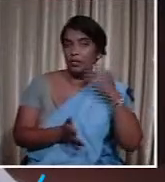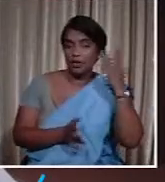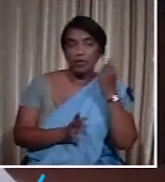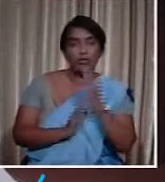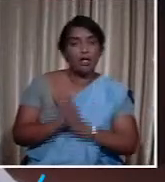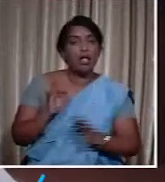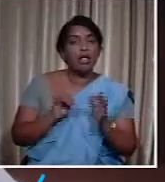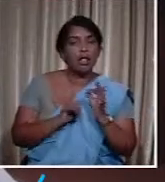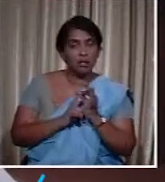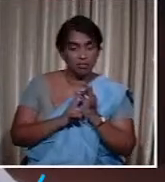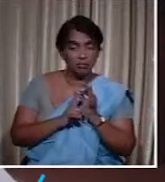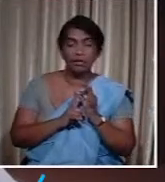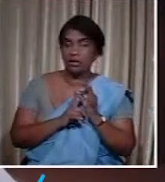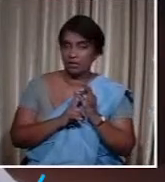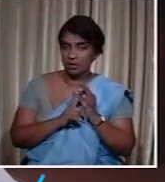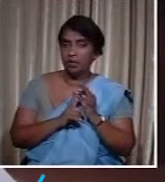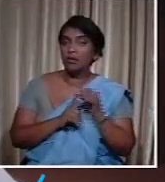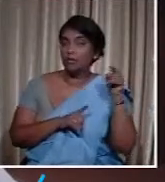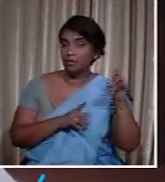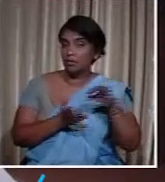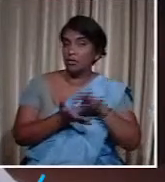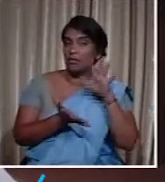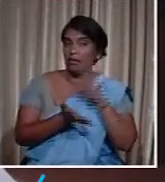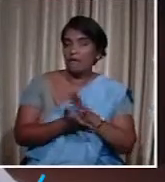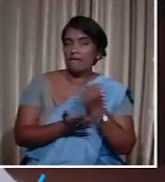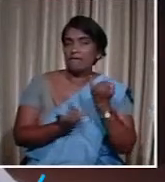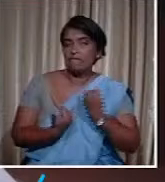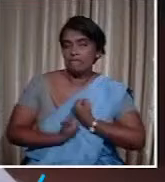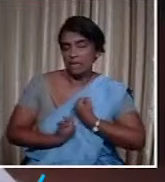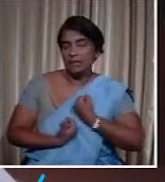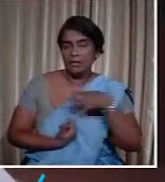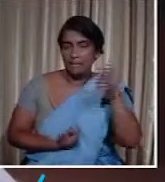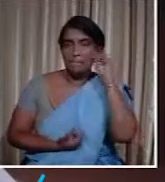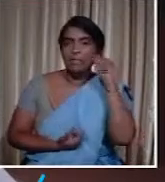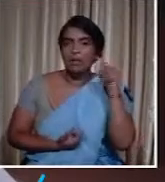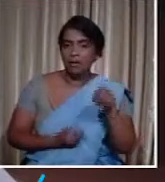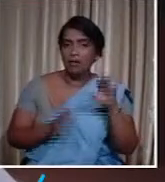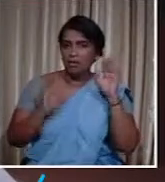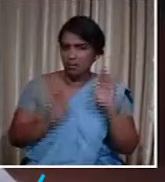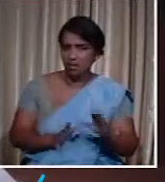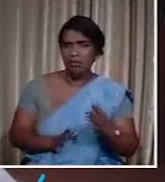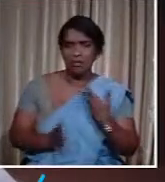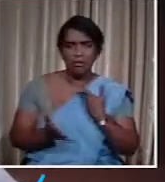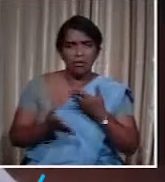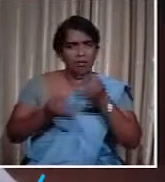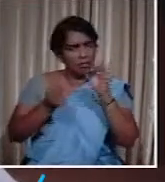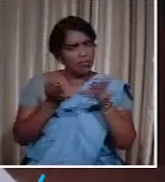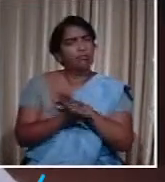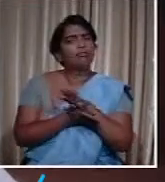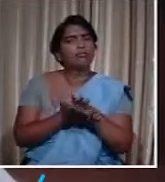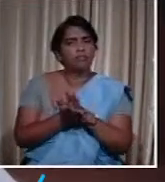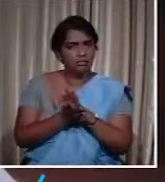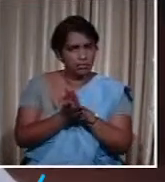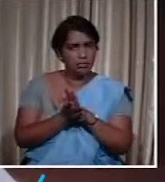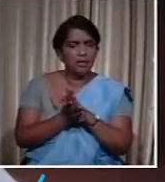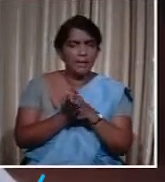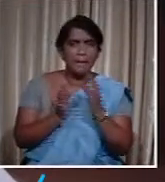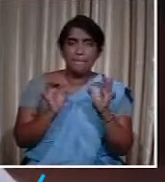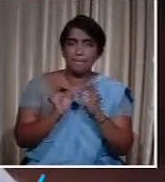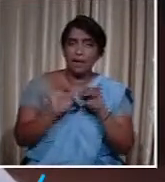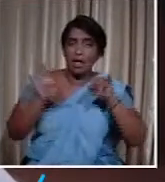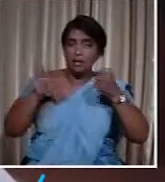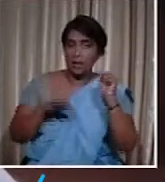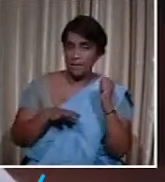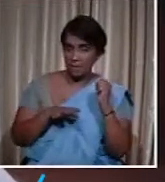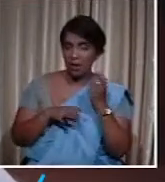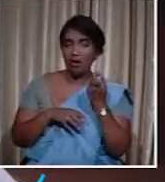අමාත්‍ය තුමා එම තීන්දුව වැරදි ලෙස පිළිගන්නවා හැබැයි මේව සාමාන්‍ය වැරදිද බිලියන 650කට ආසන්න